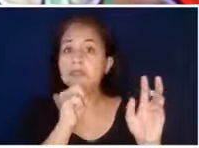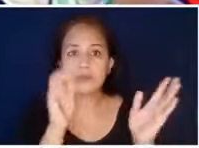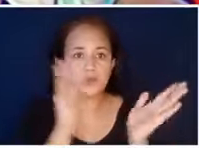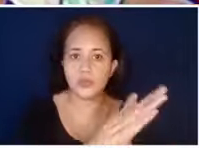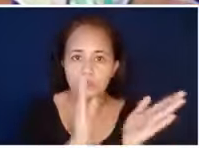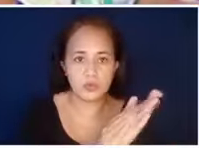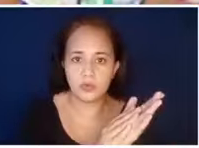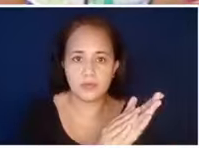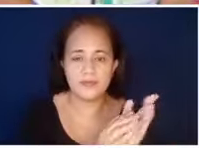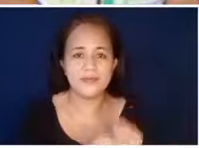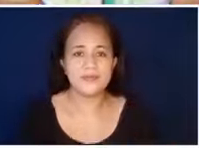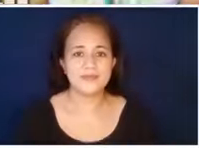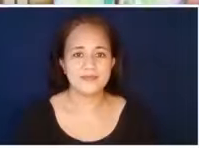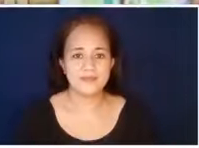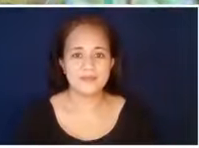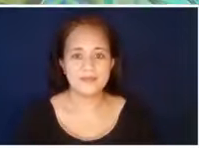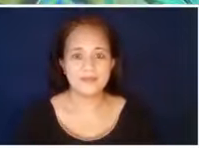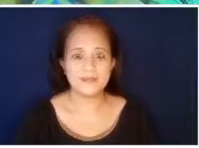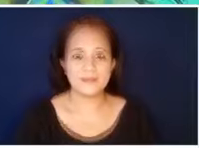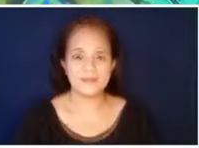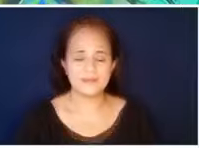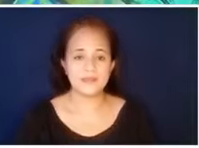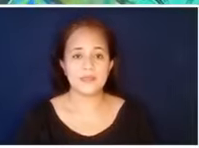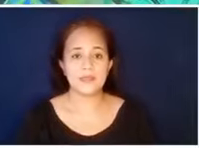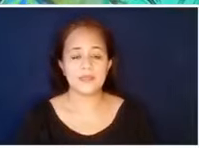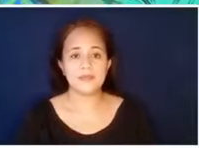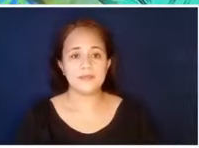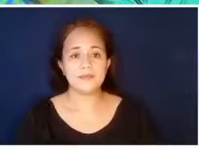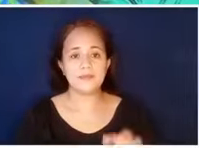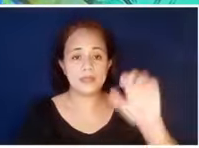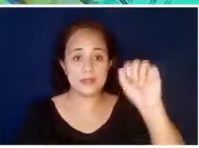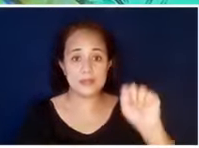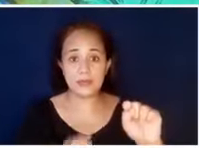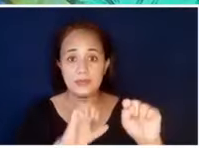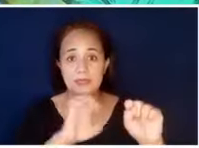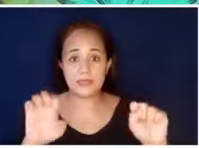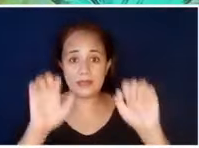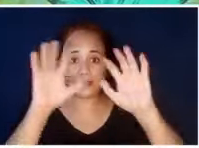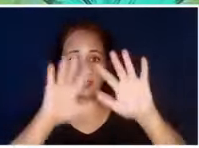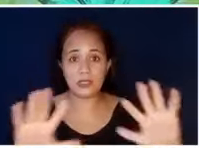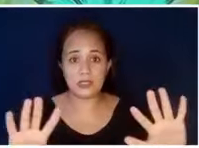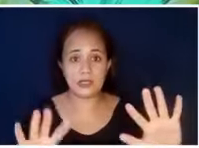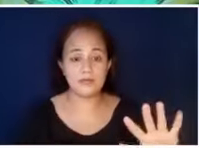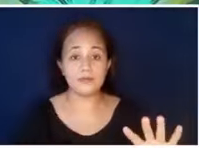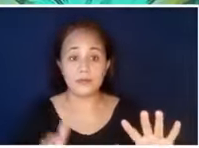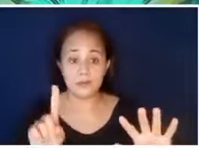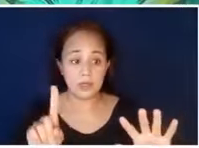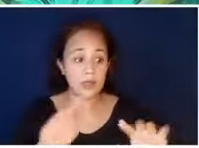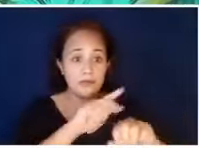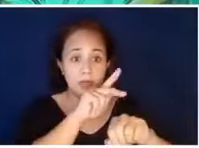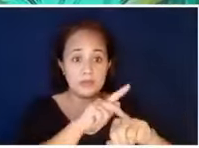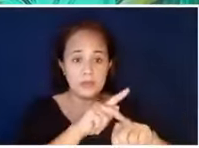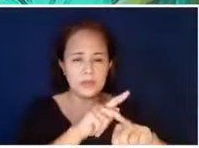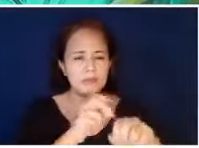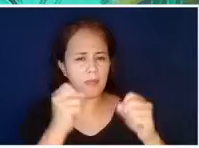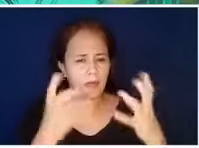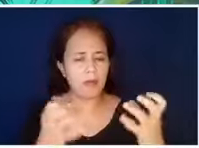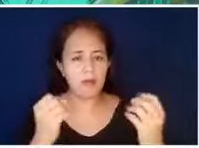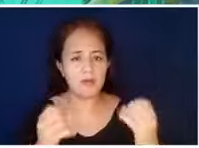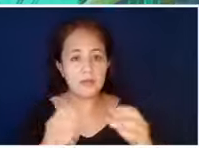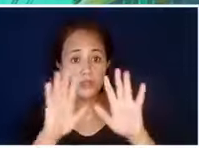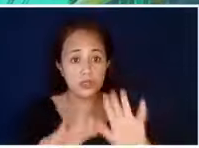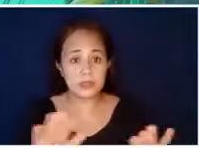sa paaralan. Sa Timog Silangang Asya, isa ang Pilipinas na may malaking bilang ng mga